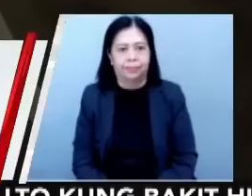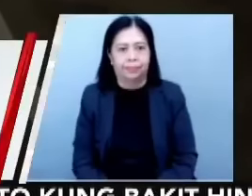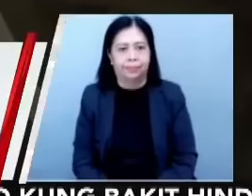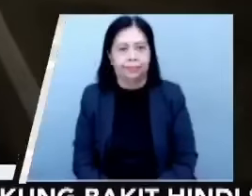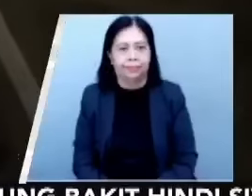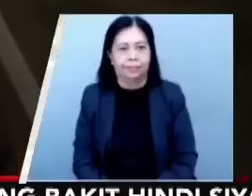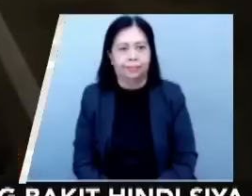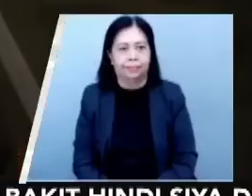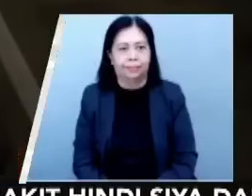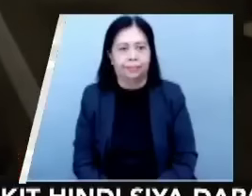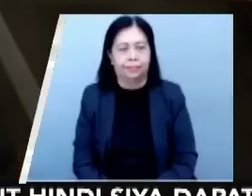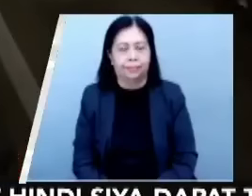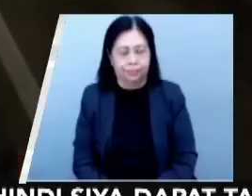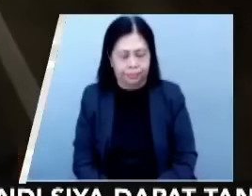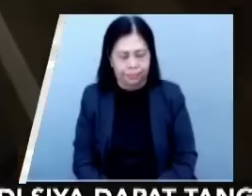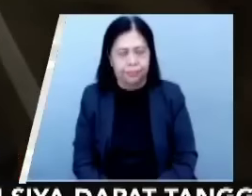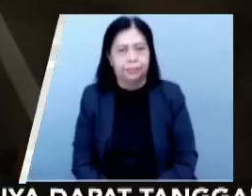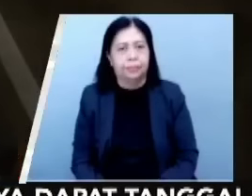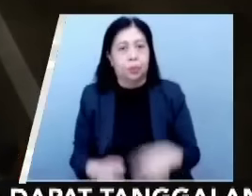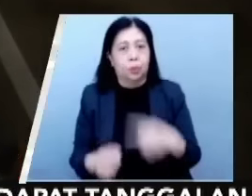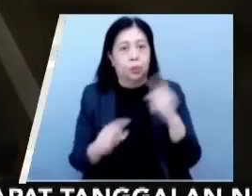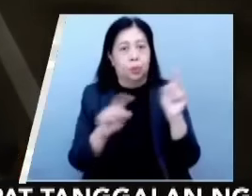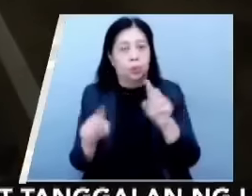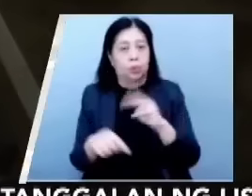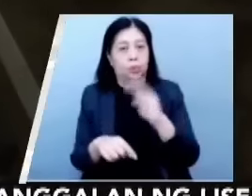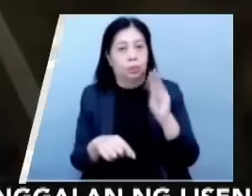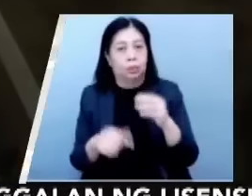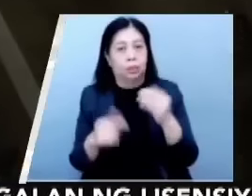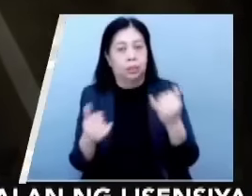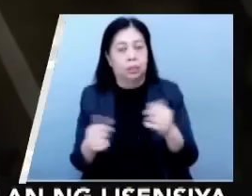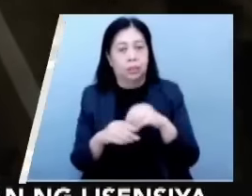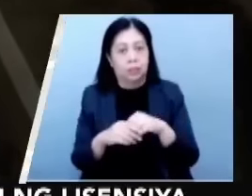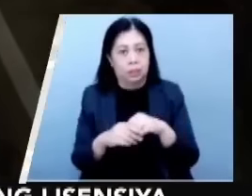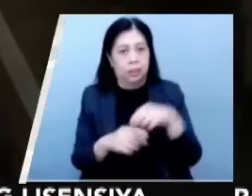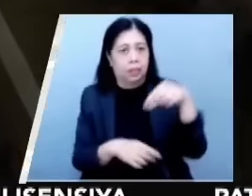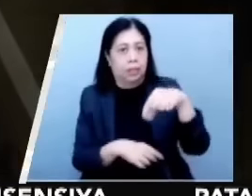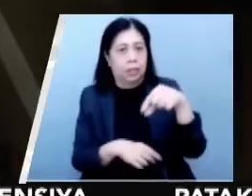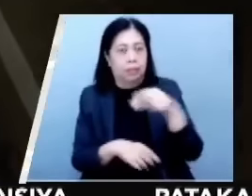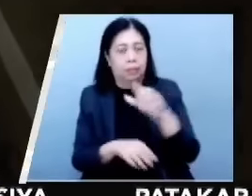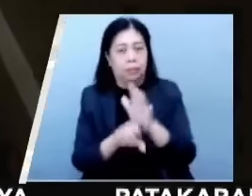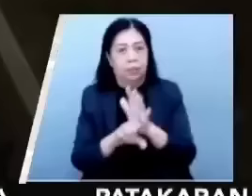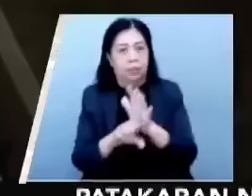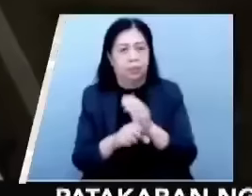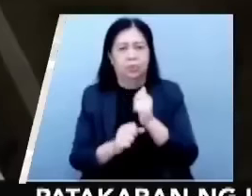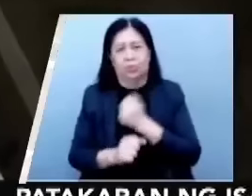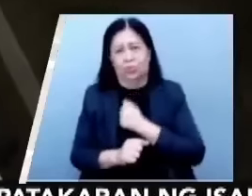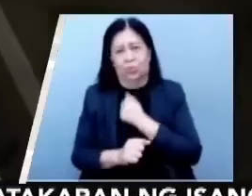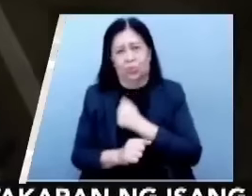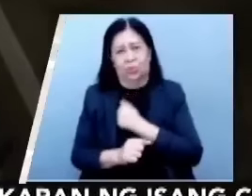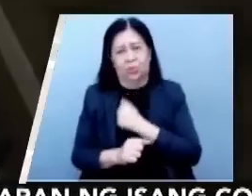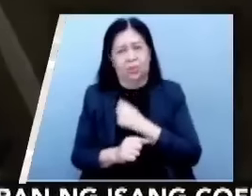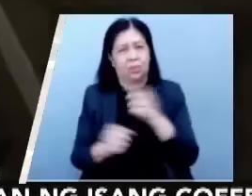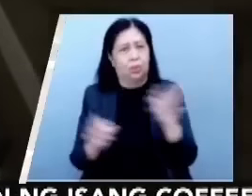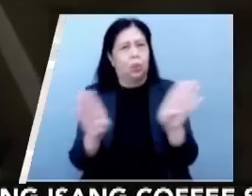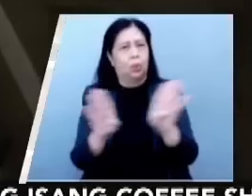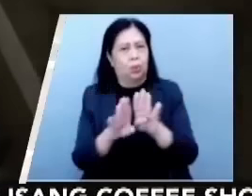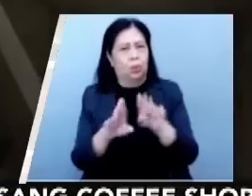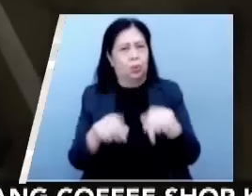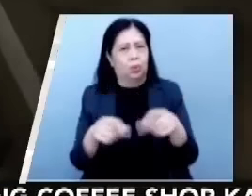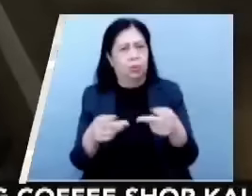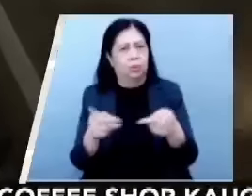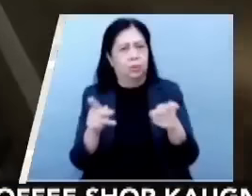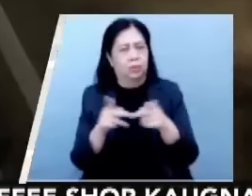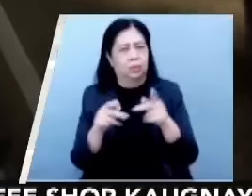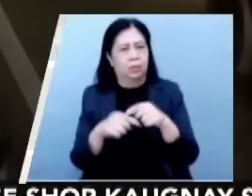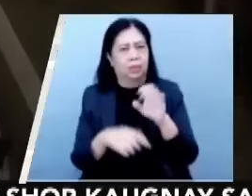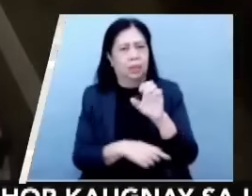Bigi sa mga pupunta ng Maynila sa mga oras ito sa Quiapo halimbawa, pasensya na dahil sarado itong bahaging ito ng Espanya dahil